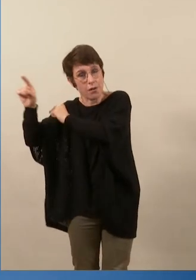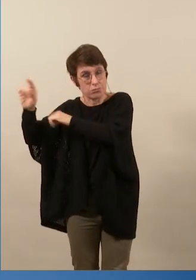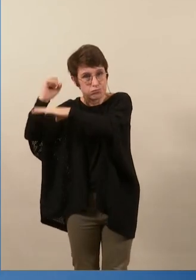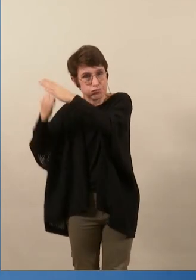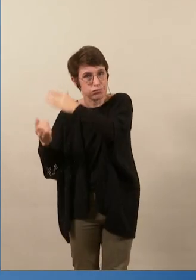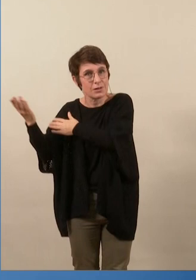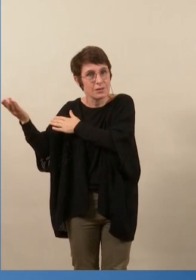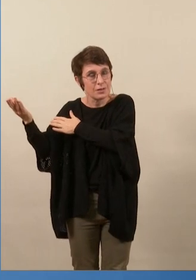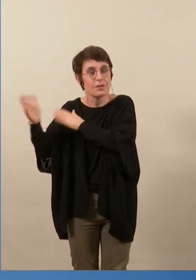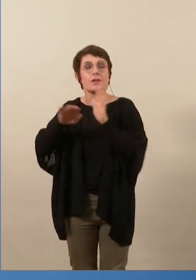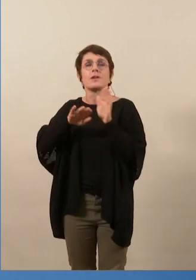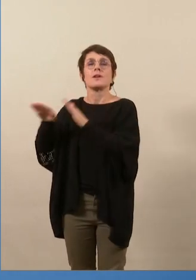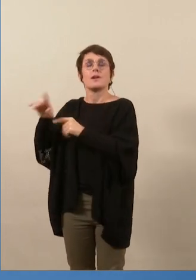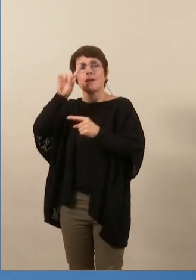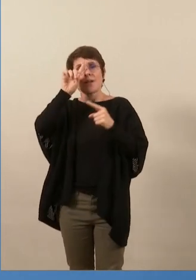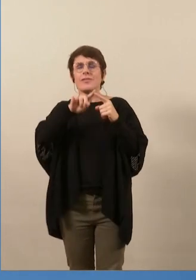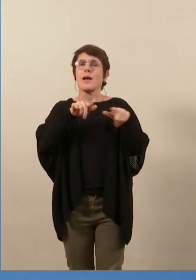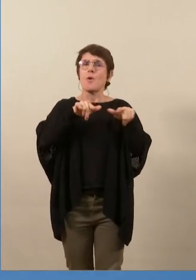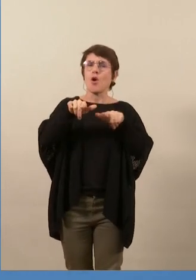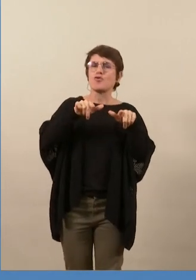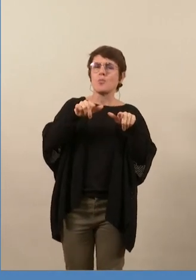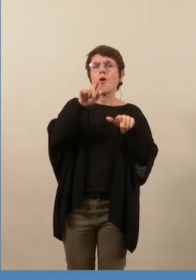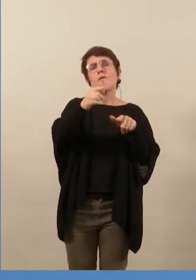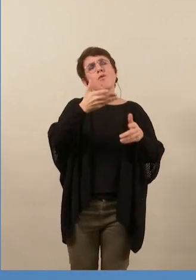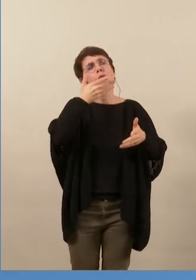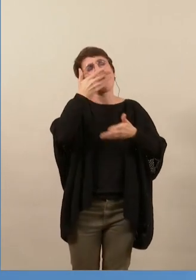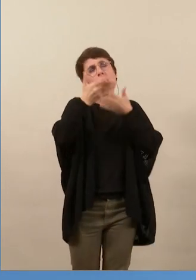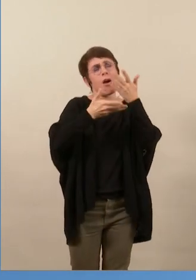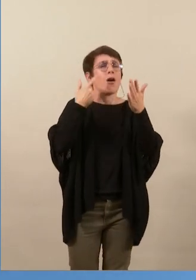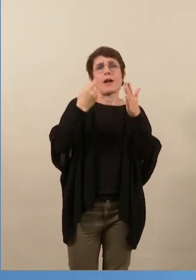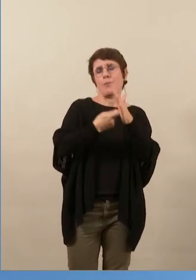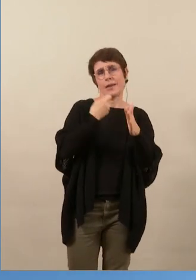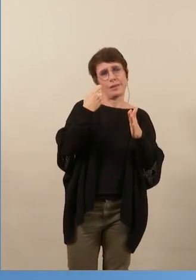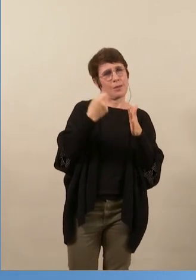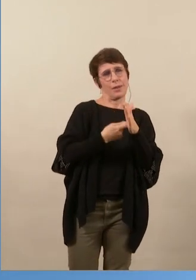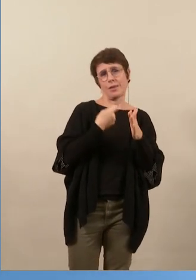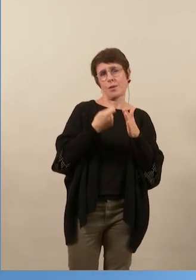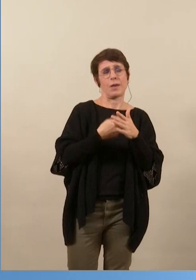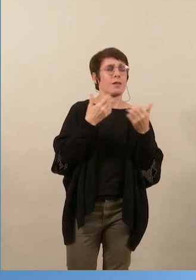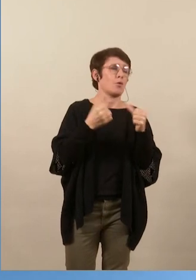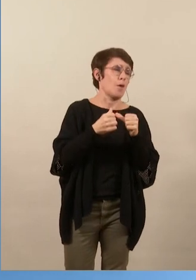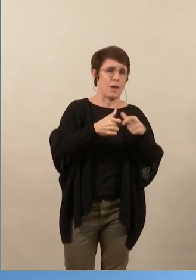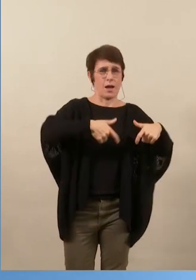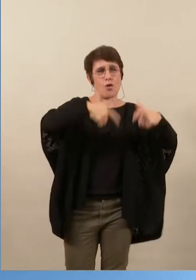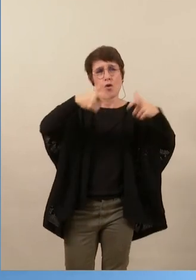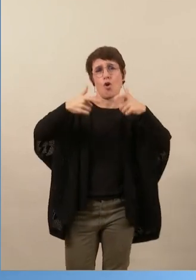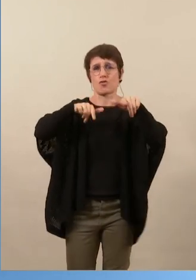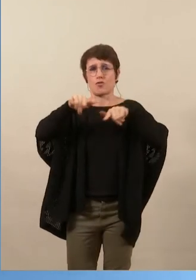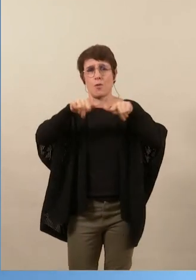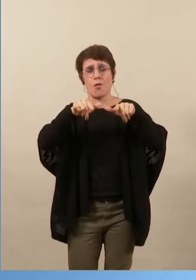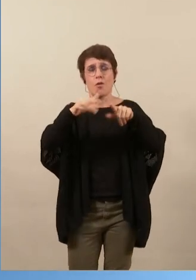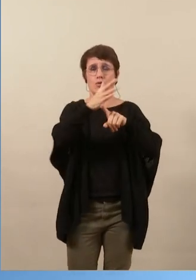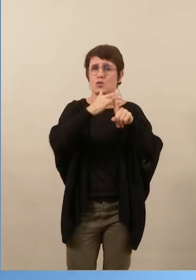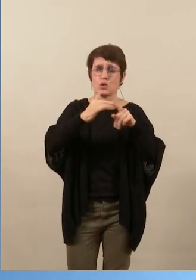logement qui vous permet de répéter votre mantrra construire toujours plus de logements sociaux